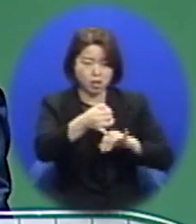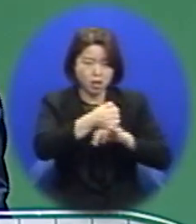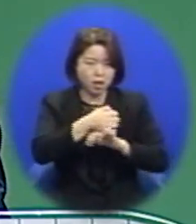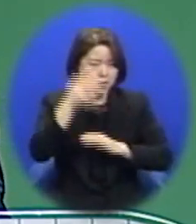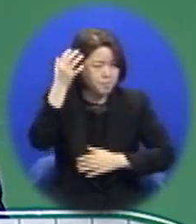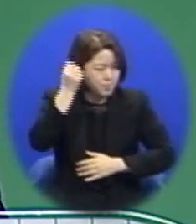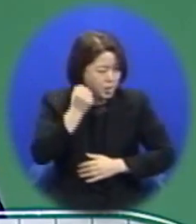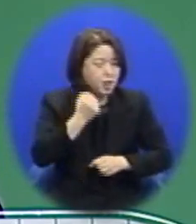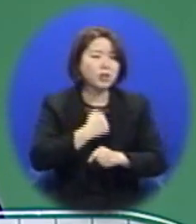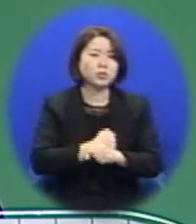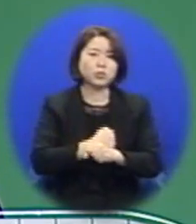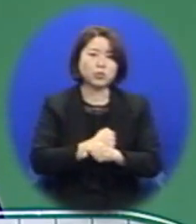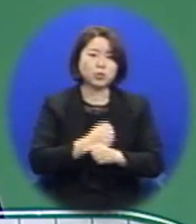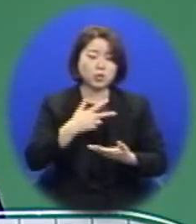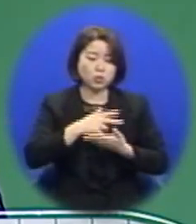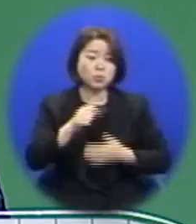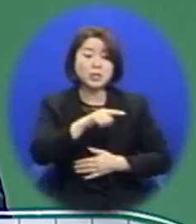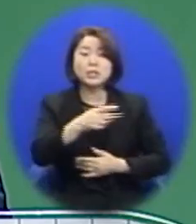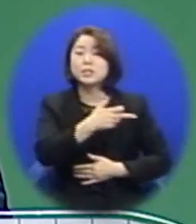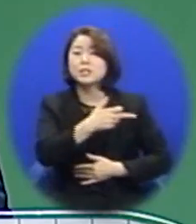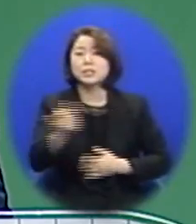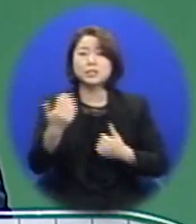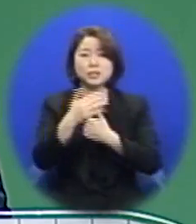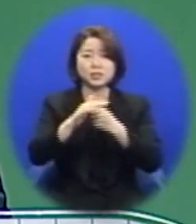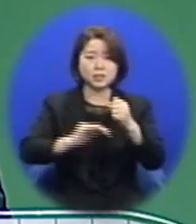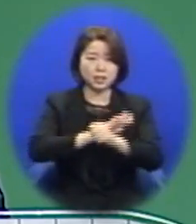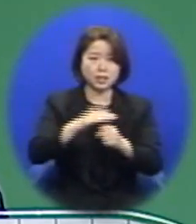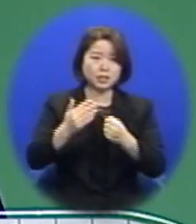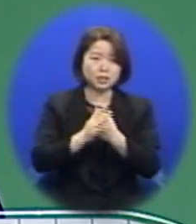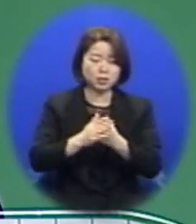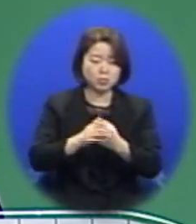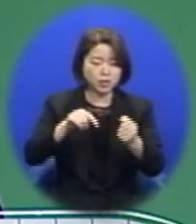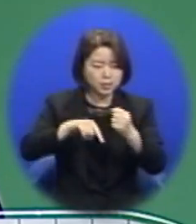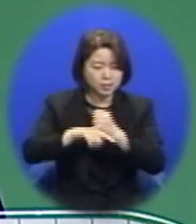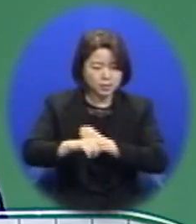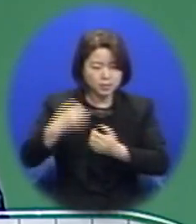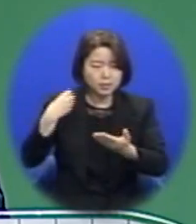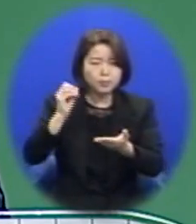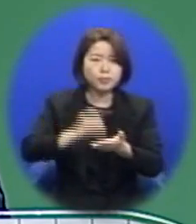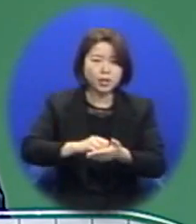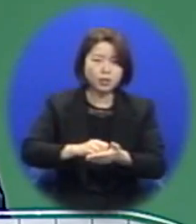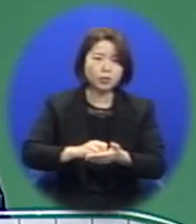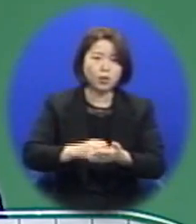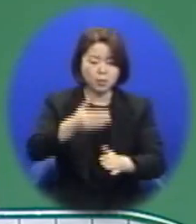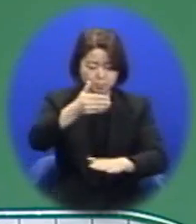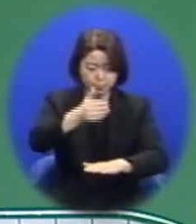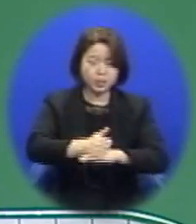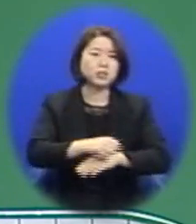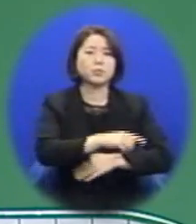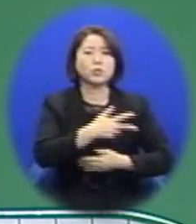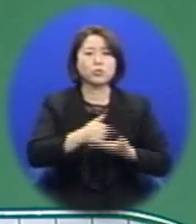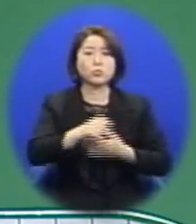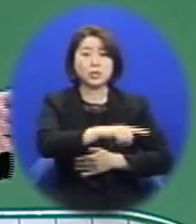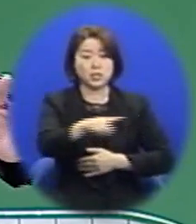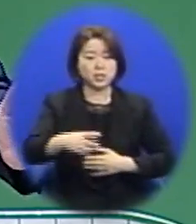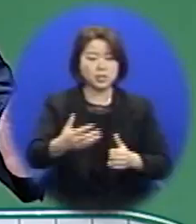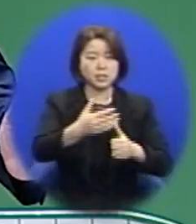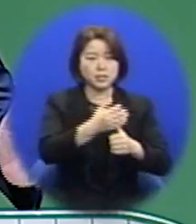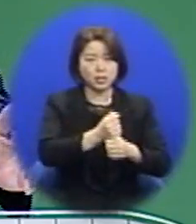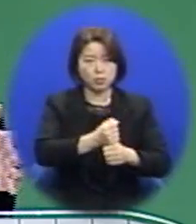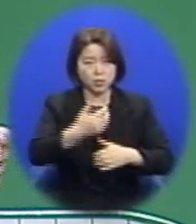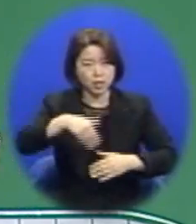언약을 기억하셨으며 주님의 그 크신 사랑으로 뜻을 돌이키시어 마침내 주님께서는 그들을 사로잡아 간